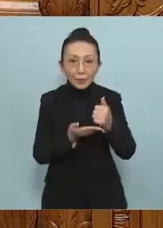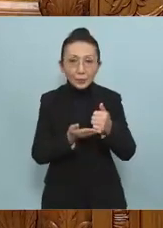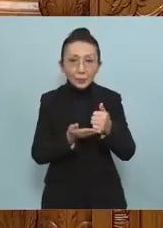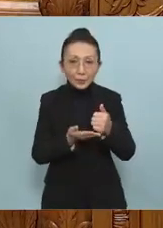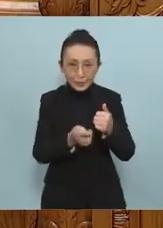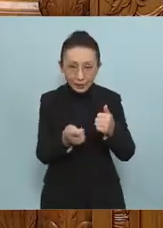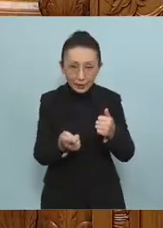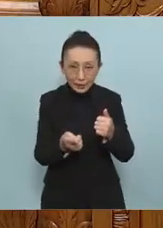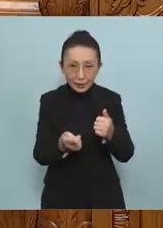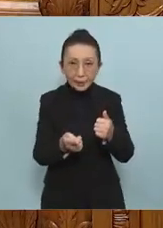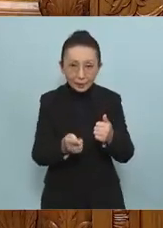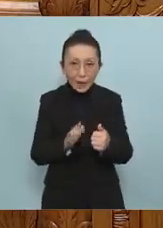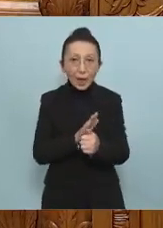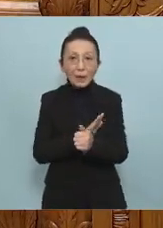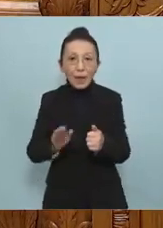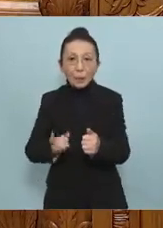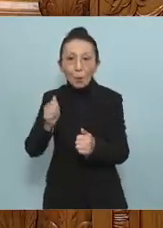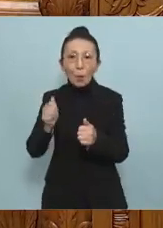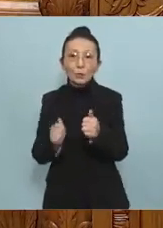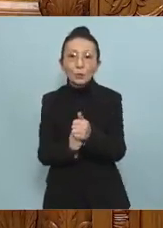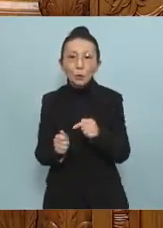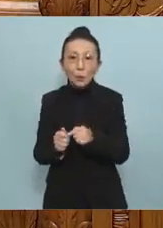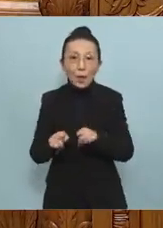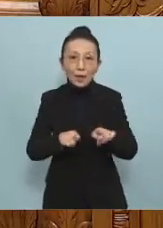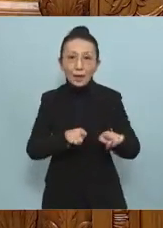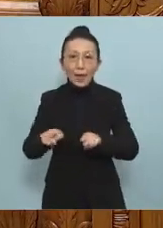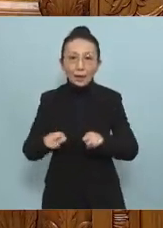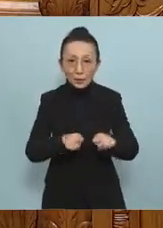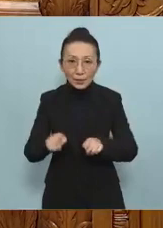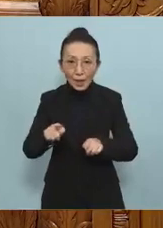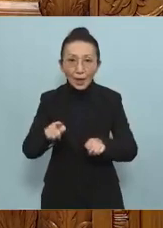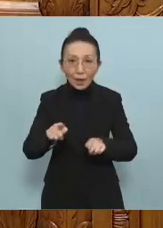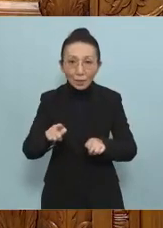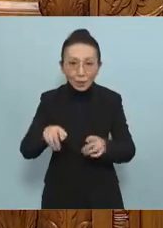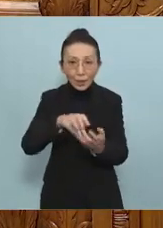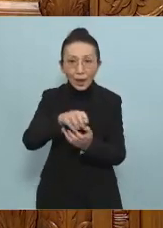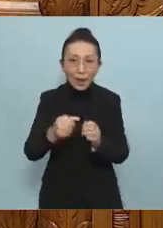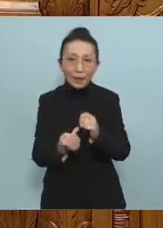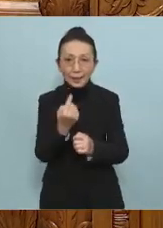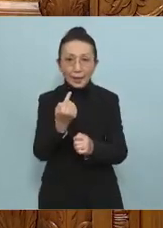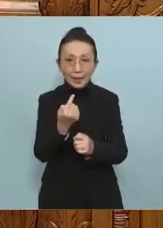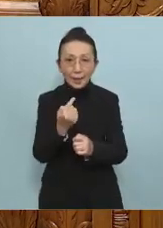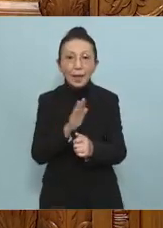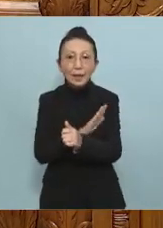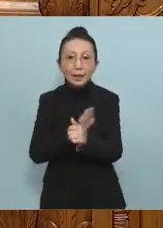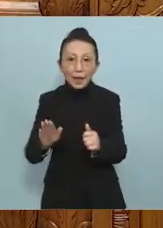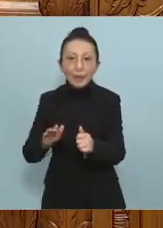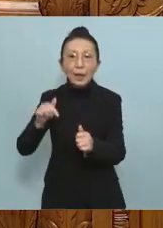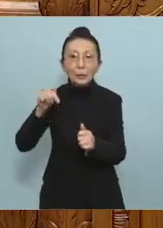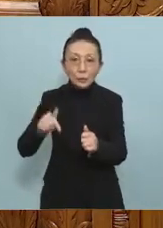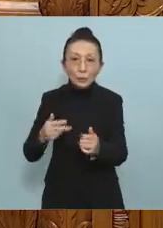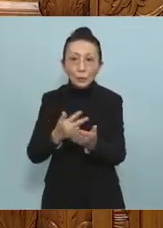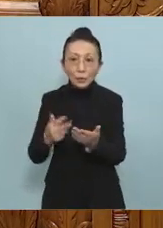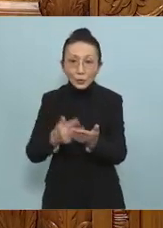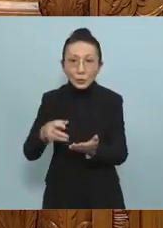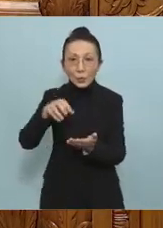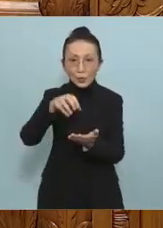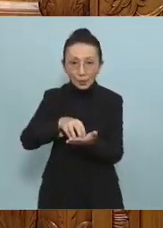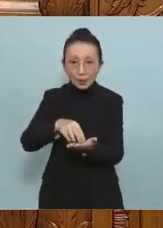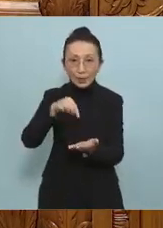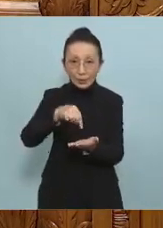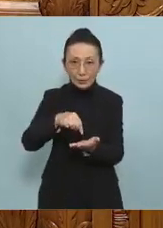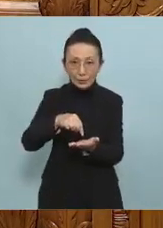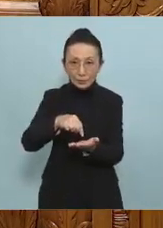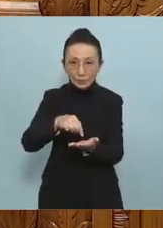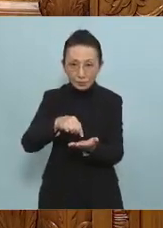長官が介入した。これが事の始まりだったと内閣府の資料が示しています。憲法が保障する学